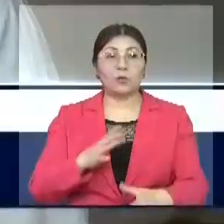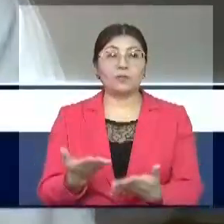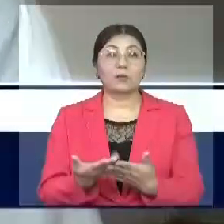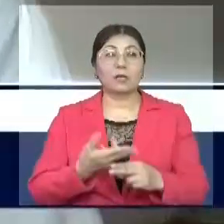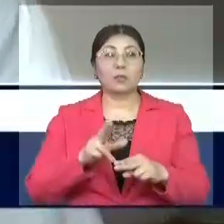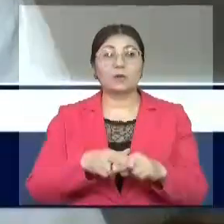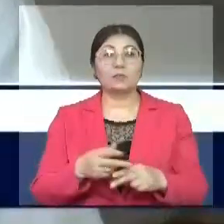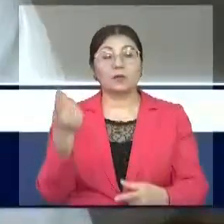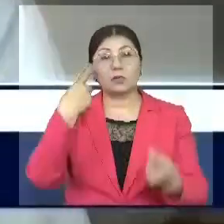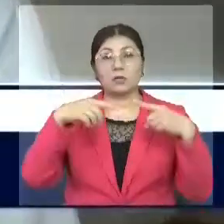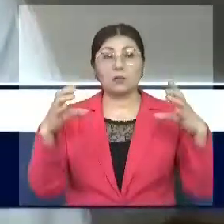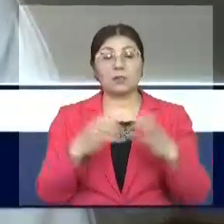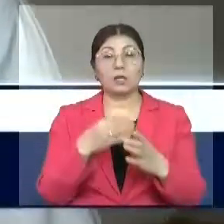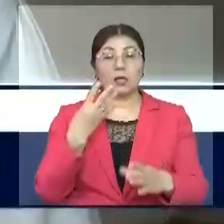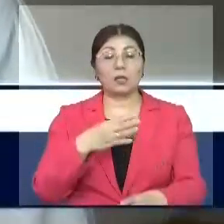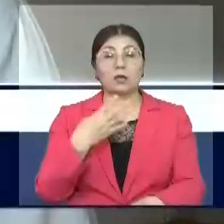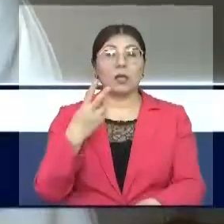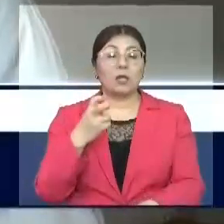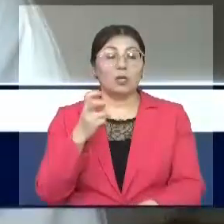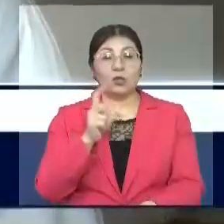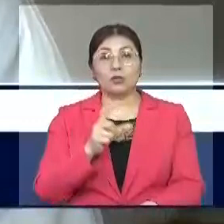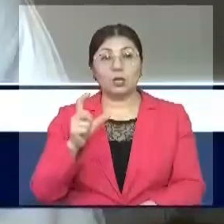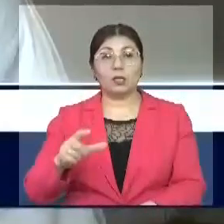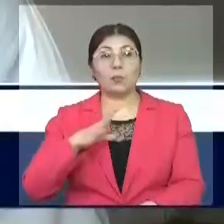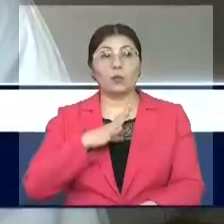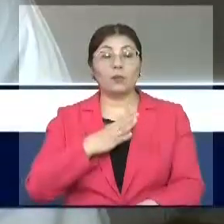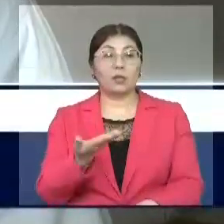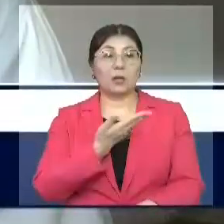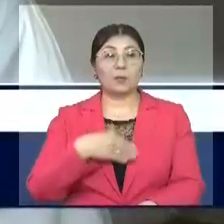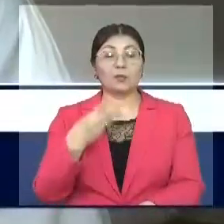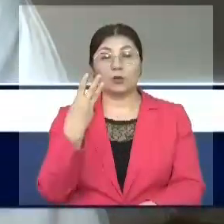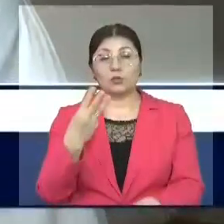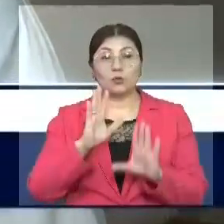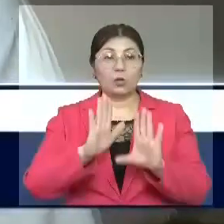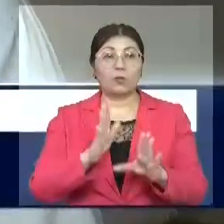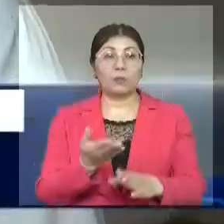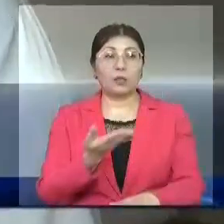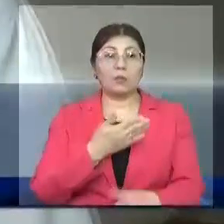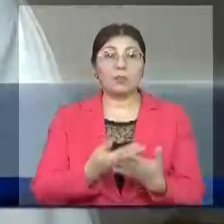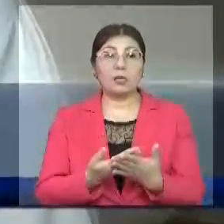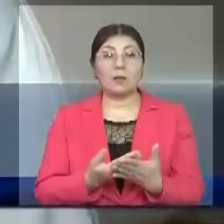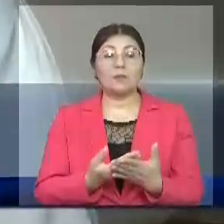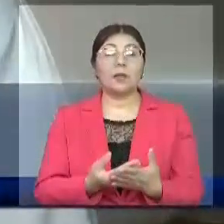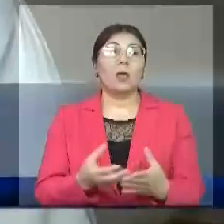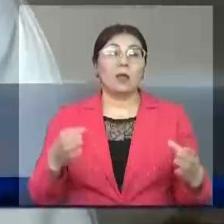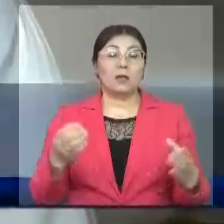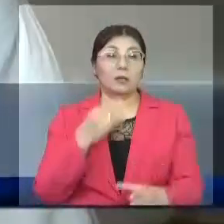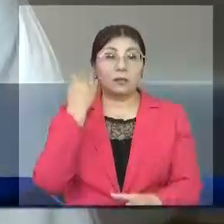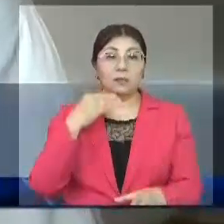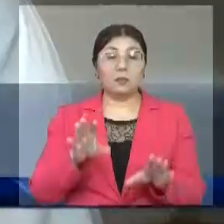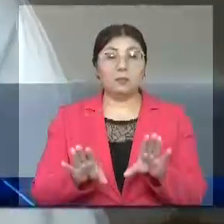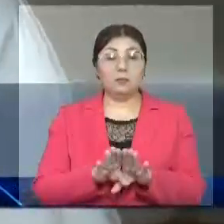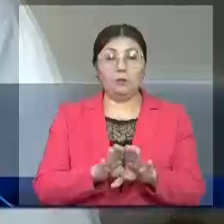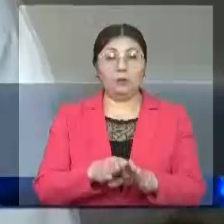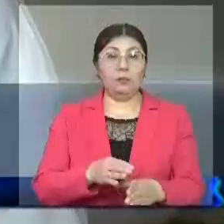фильм үшін шығармашылық топта 40 пен 200 адам аралығында болады. Ал бізде үшеу ғана. Бірақ сапа бойынша ешкімнен кем түспейміз.